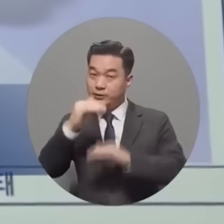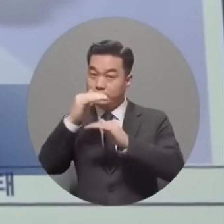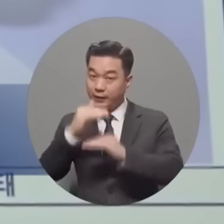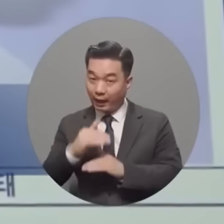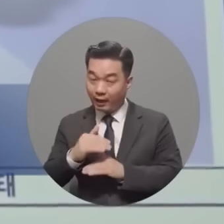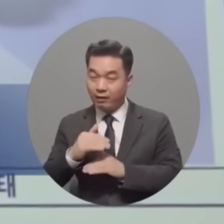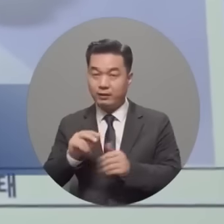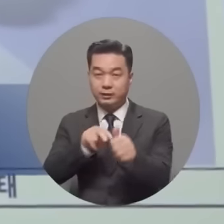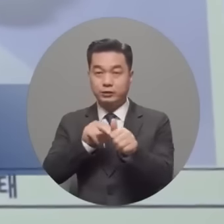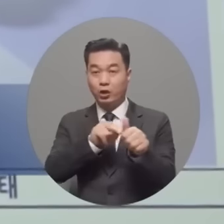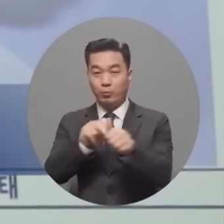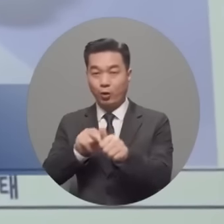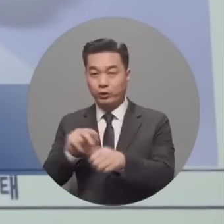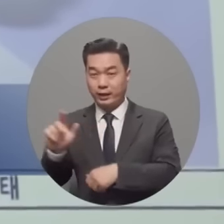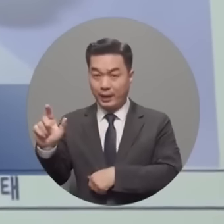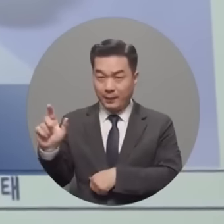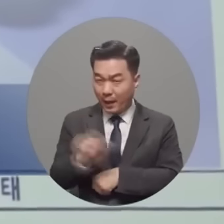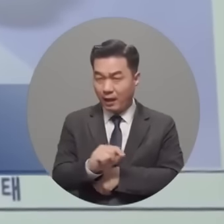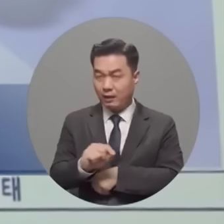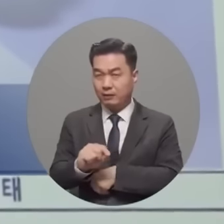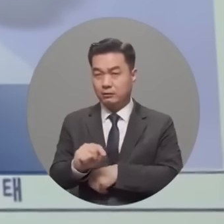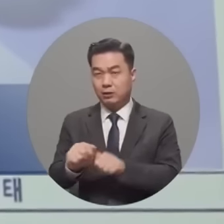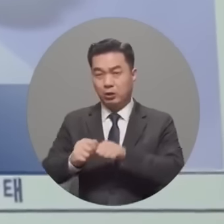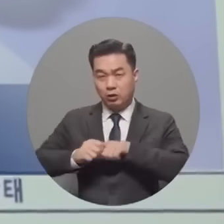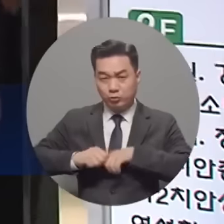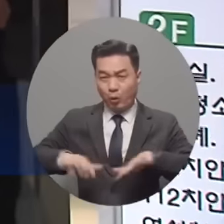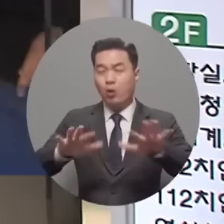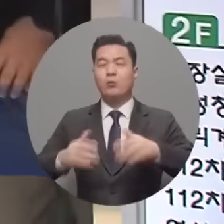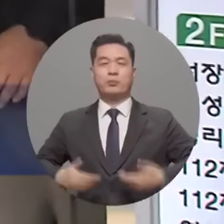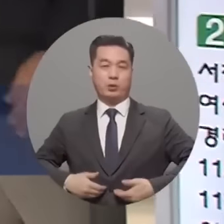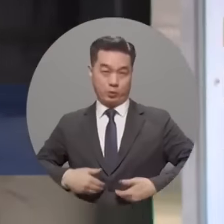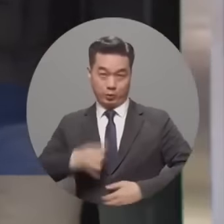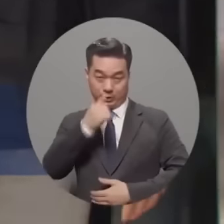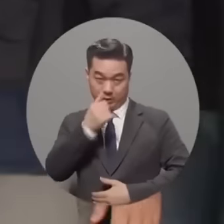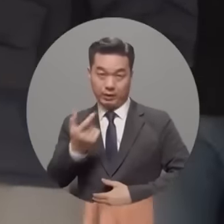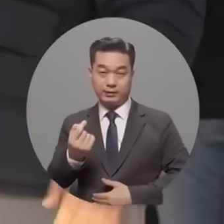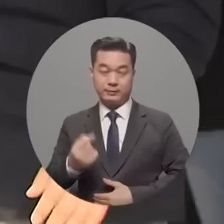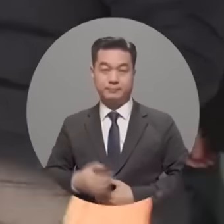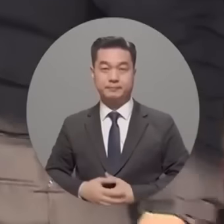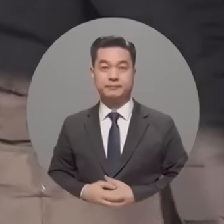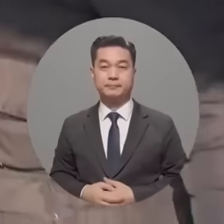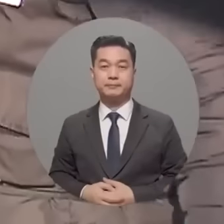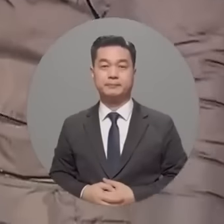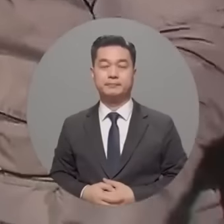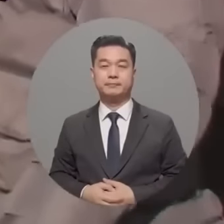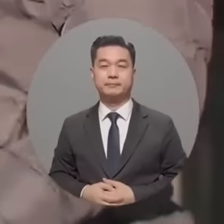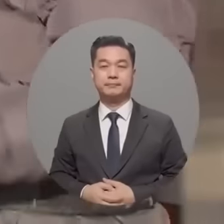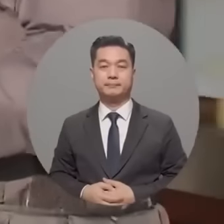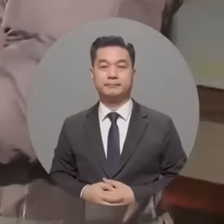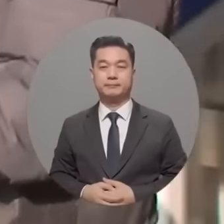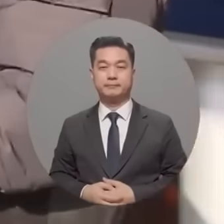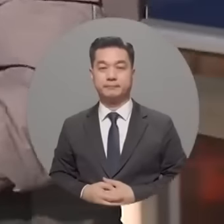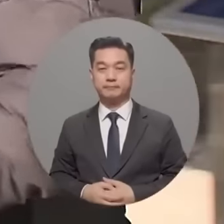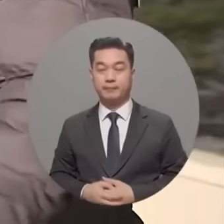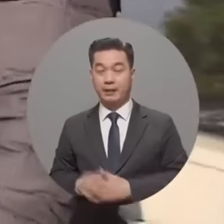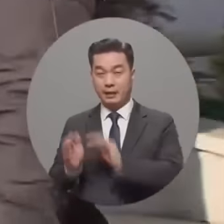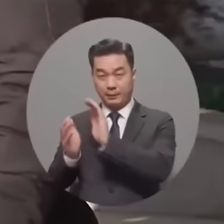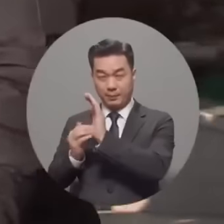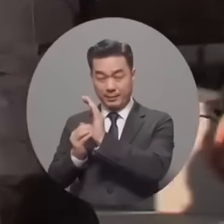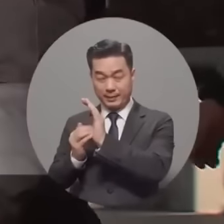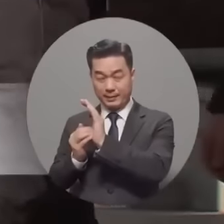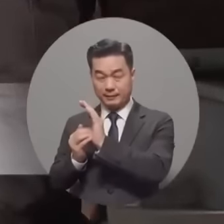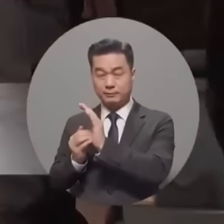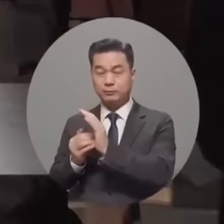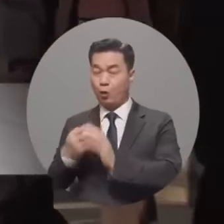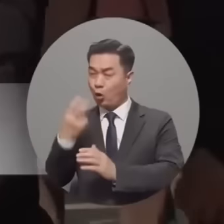그런 정보들이 빠른 시일 안에 유포되어야 될 필요성은 있는 것 같아요. 경찰은 연이은 비공개 논란에 대해